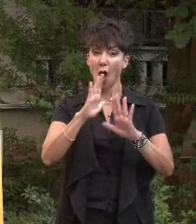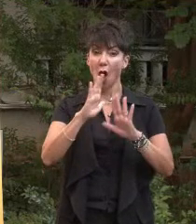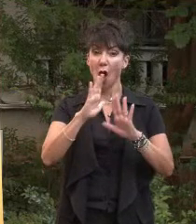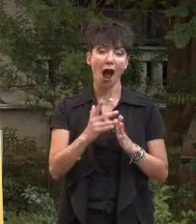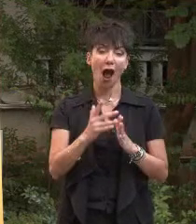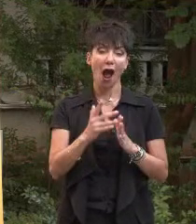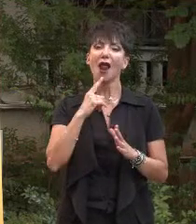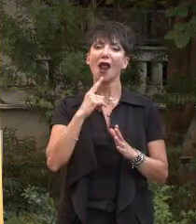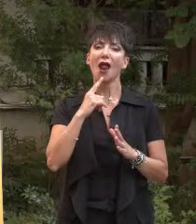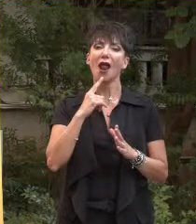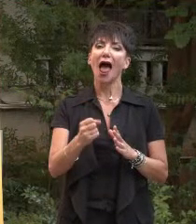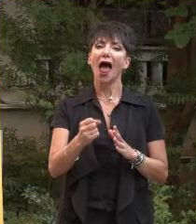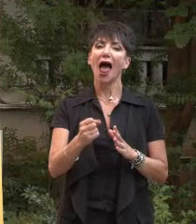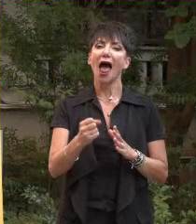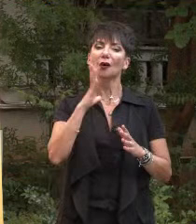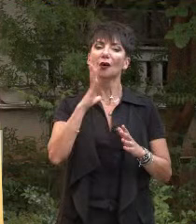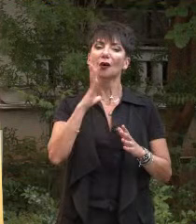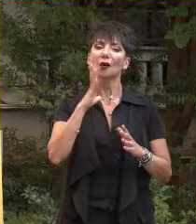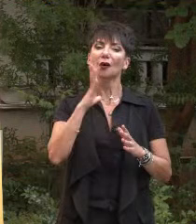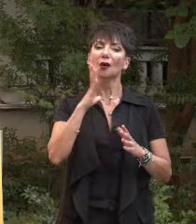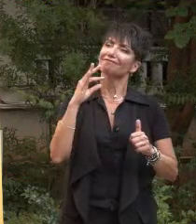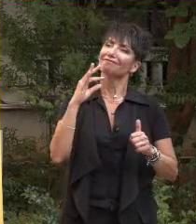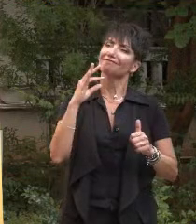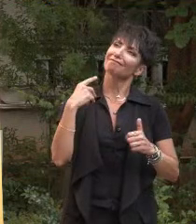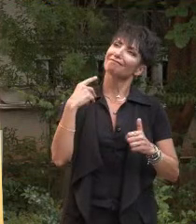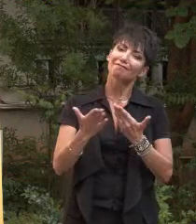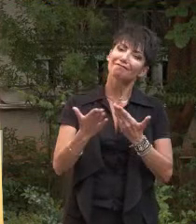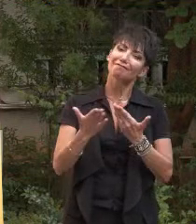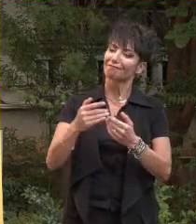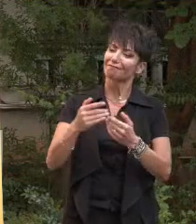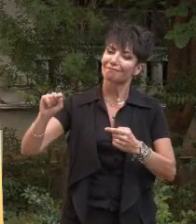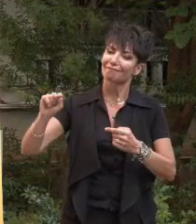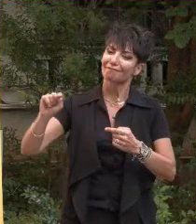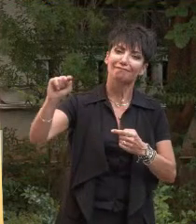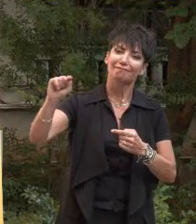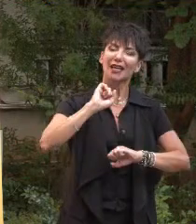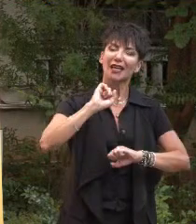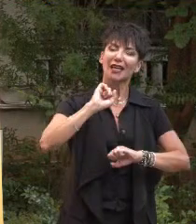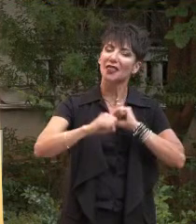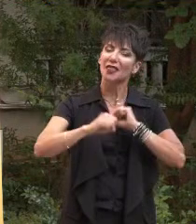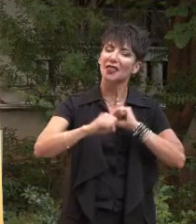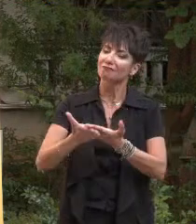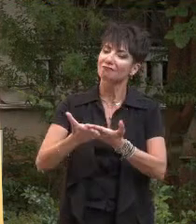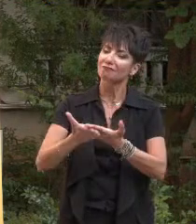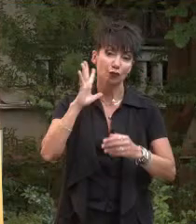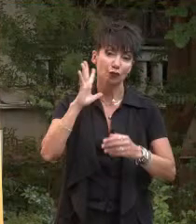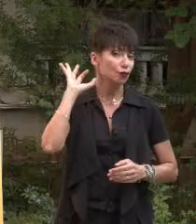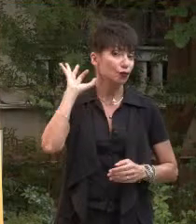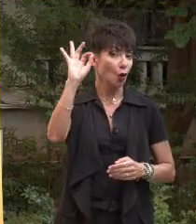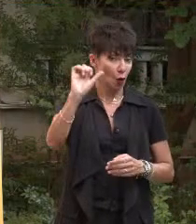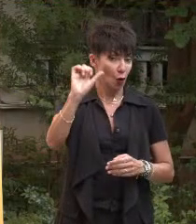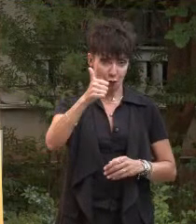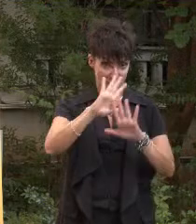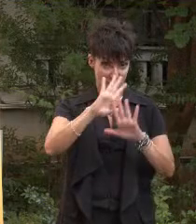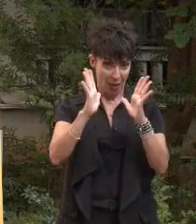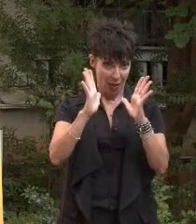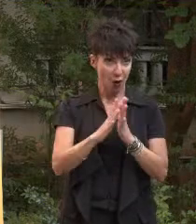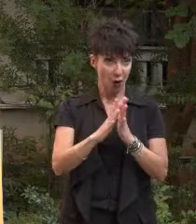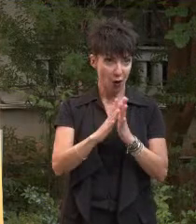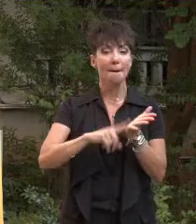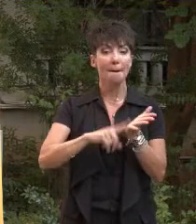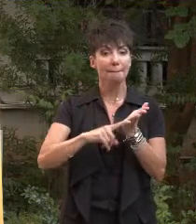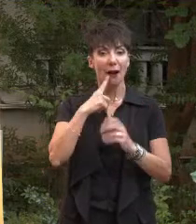ευρύ φάσμα κοινοφελών δραστηριοτήτων με απότερο στόχο και σκοπό. Πρώτον, την ενίσχυση